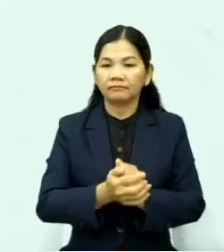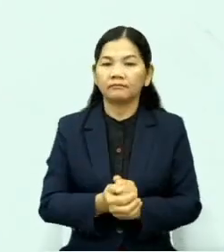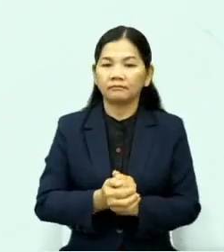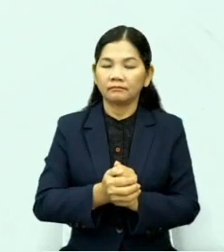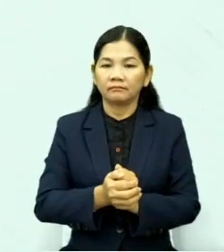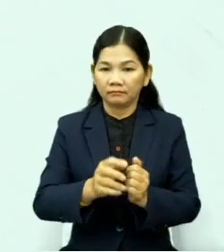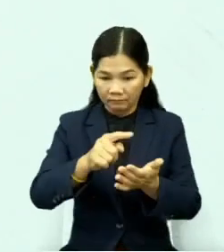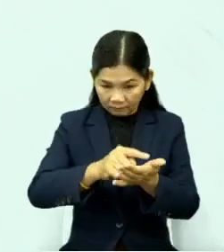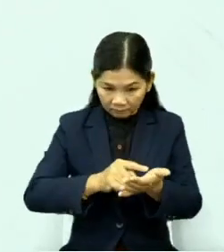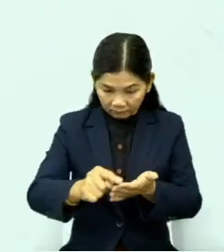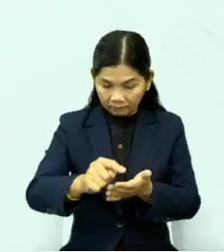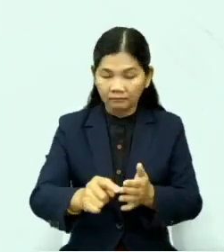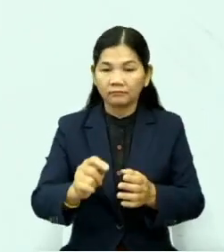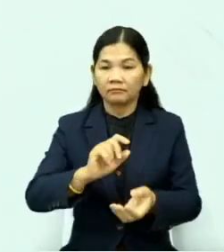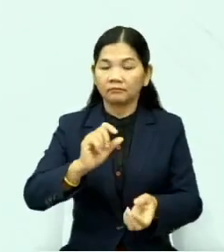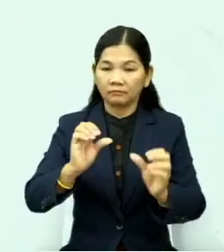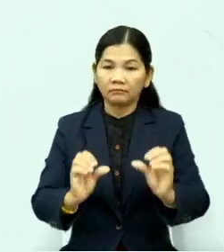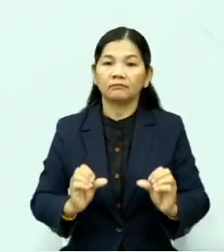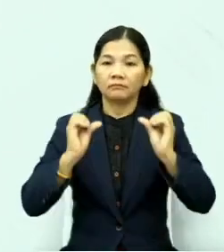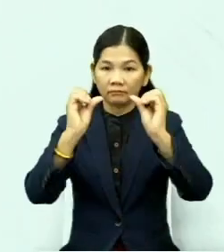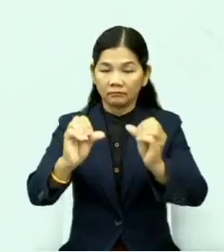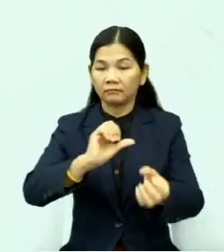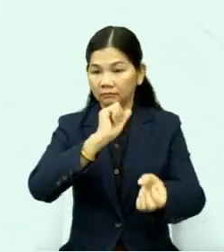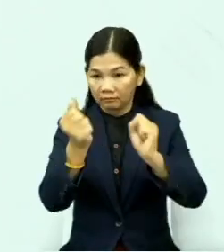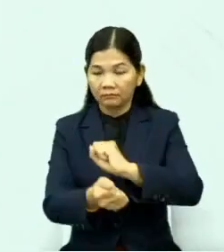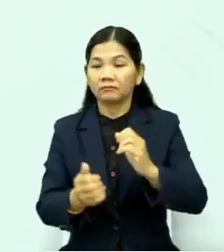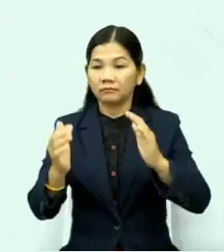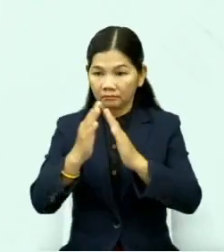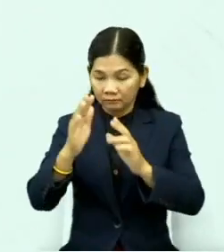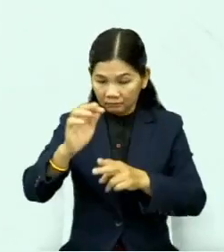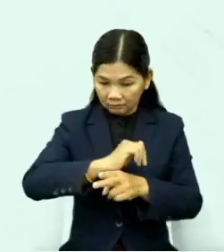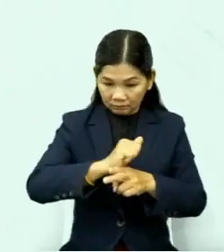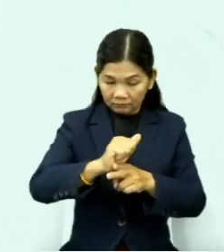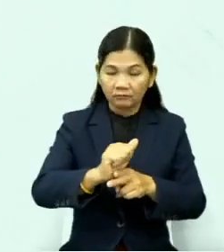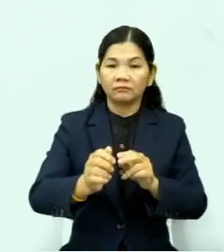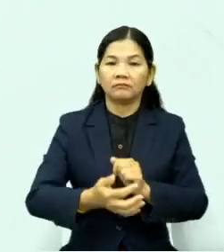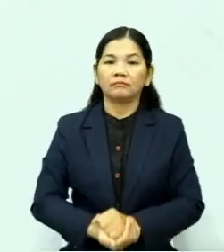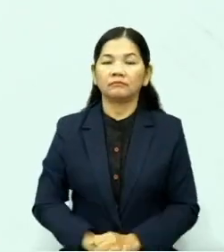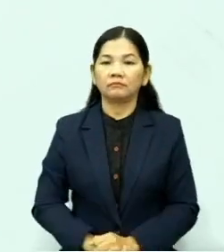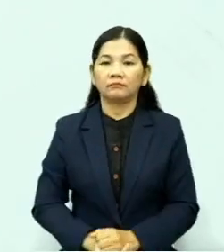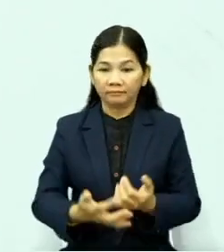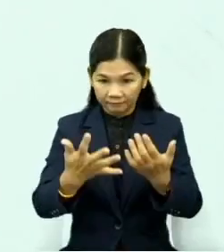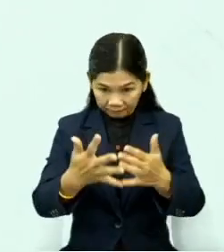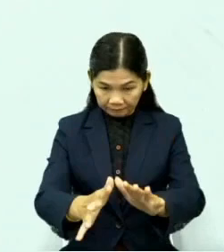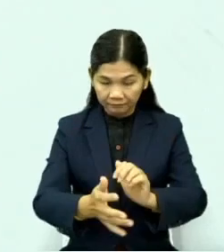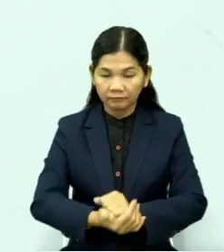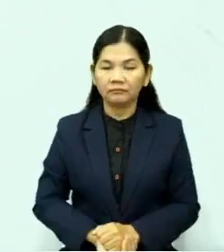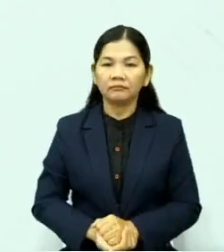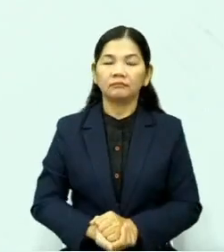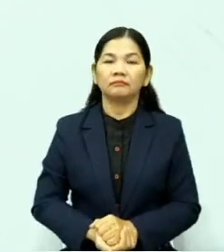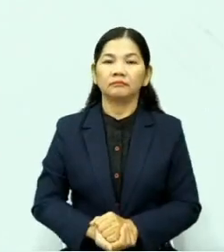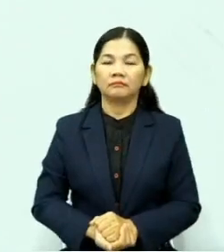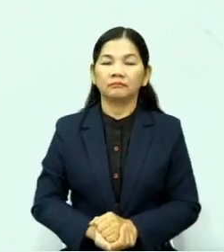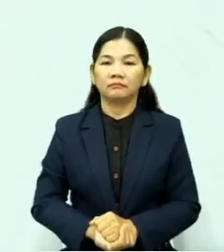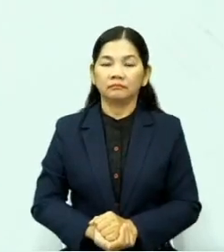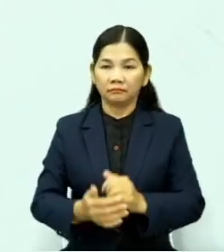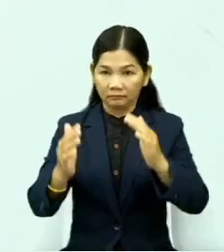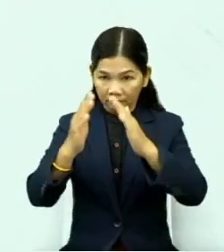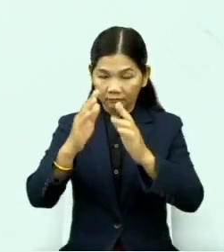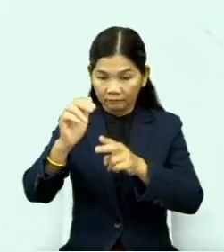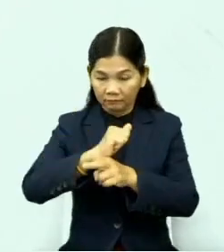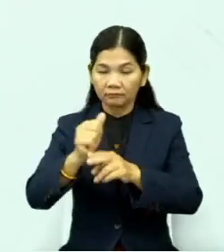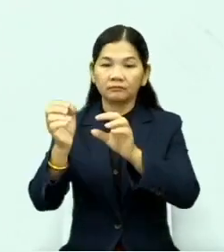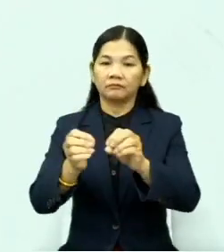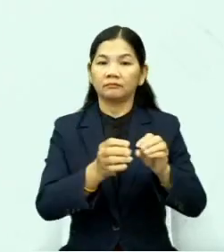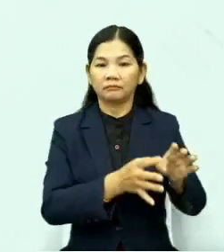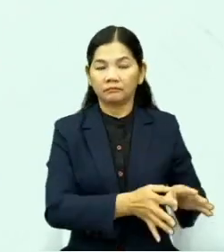នបានកែចាកូនបានកែលម្អកិច្ចការផ្ទះរួចរាល់ហើយណាកូនចារួចរាល់ហើយបើអញ្ចឹងអ្នកគ្រូចាដកកំណែ